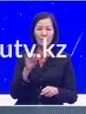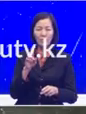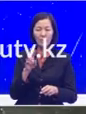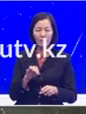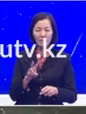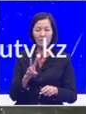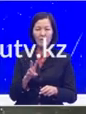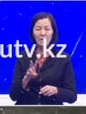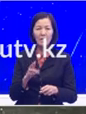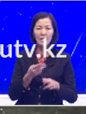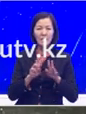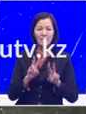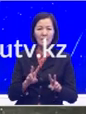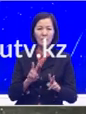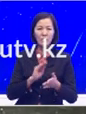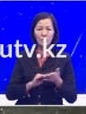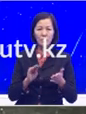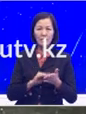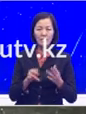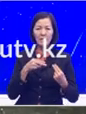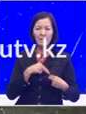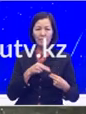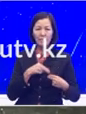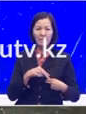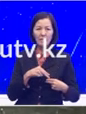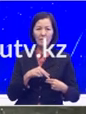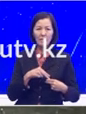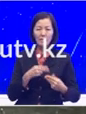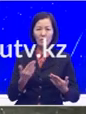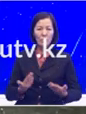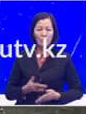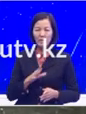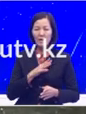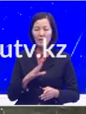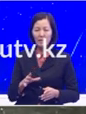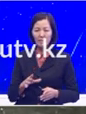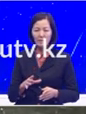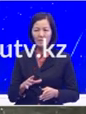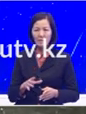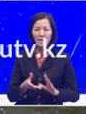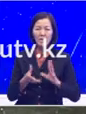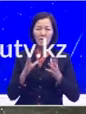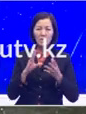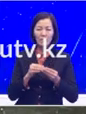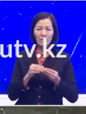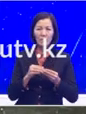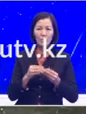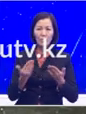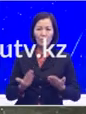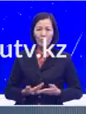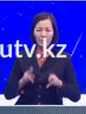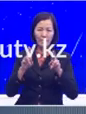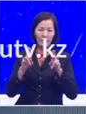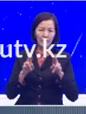журналистік еңбегі өмірі ғана емес, жалпы оның өмірлік